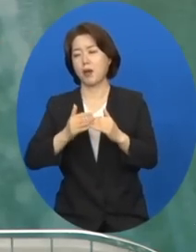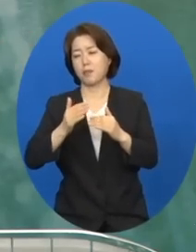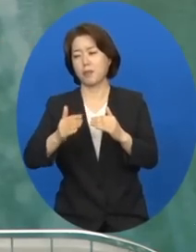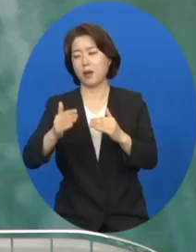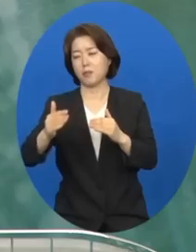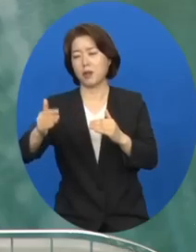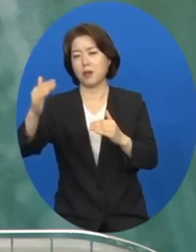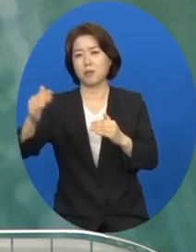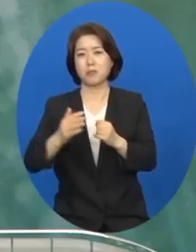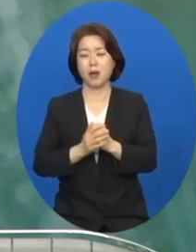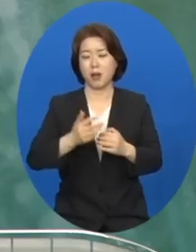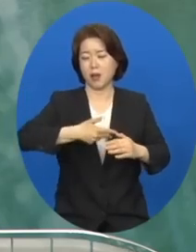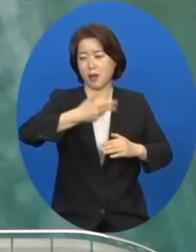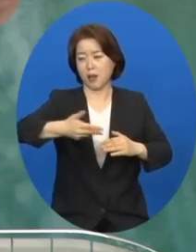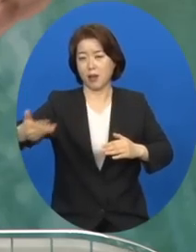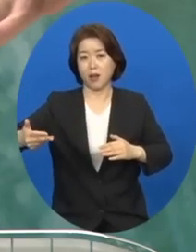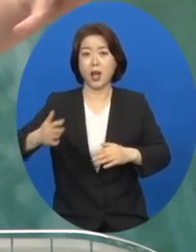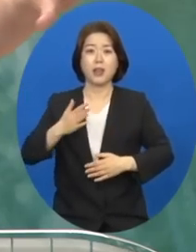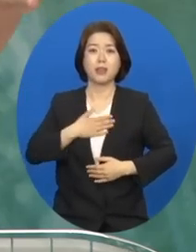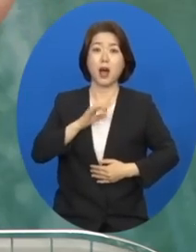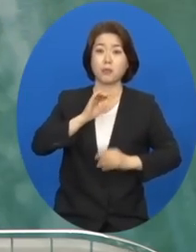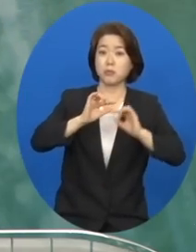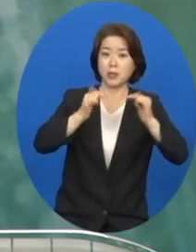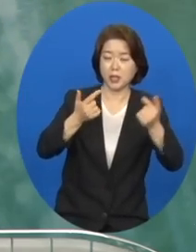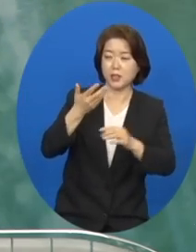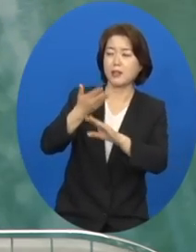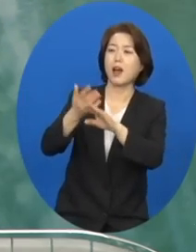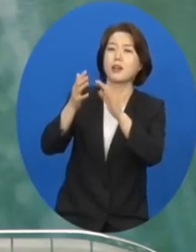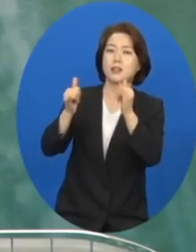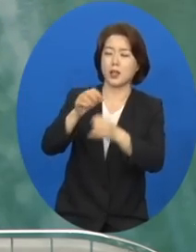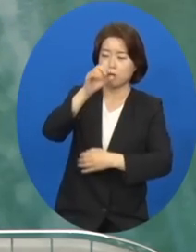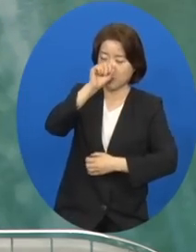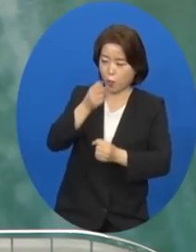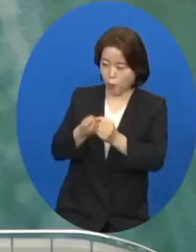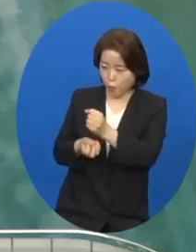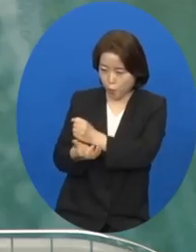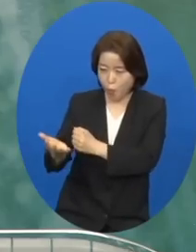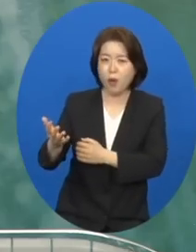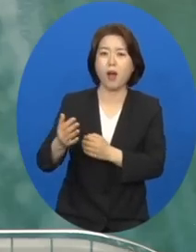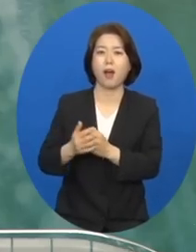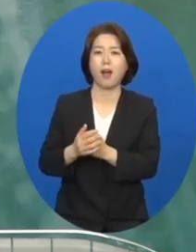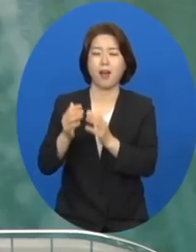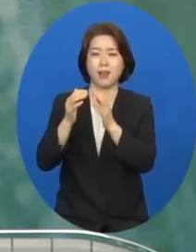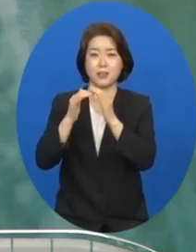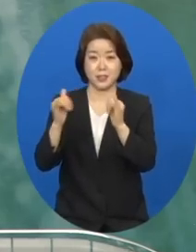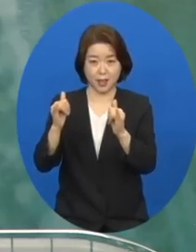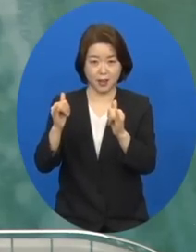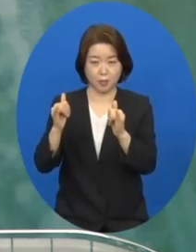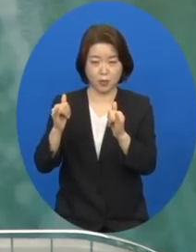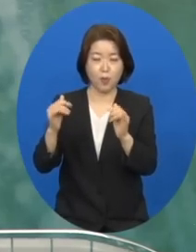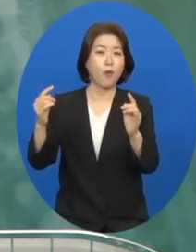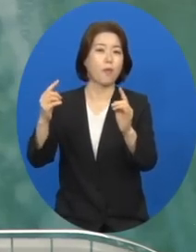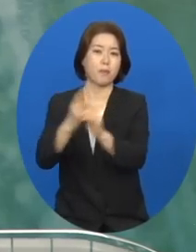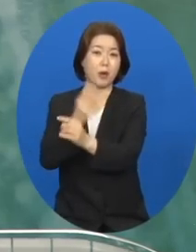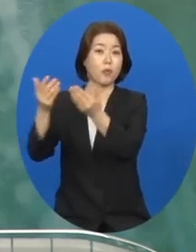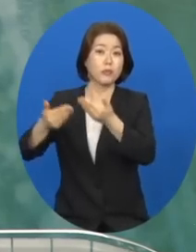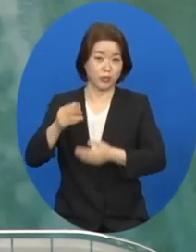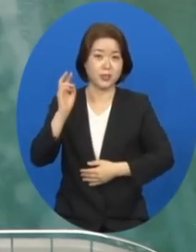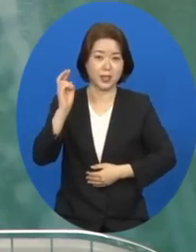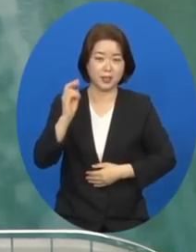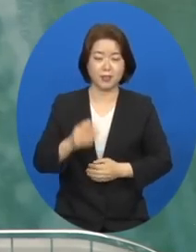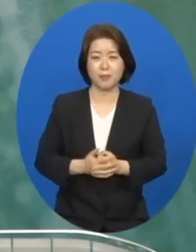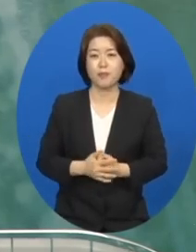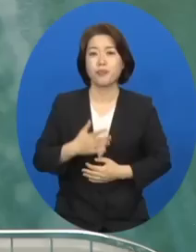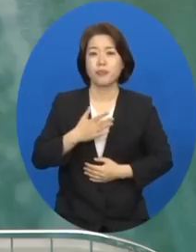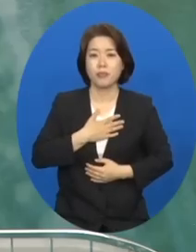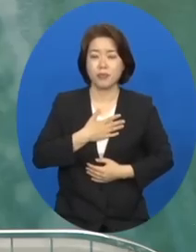나만이 아니라 다른 사람들에게도 선한 영향을 미치는 그 사람으로 하나님께서 세워 주신 다는 것이죠 그래서